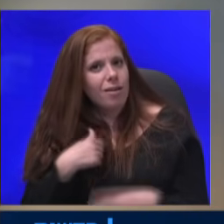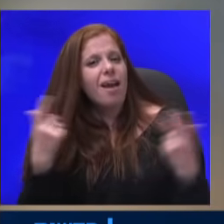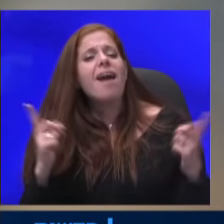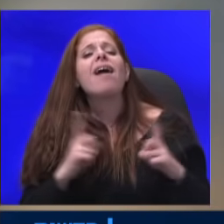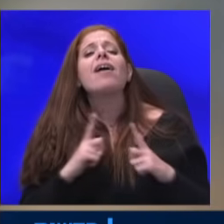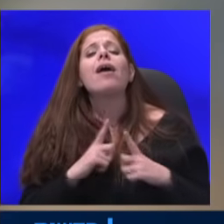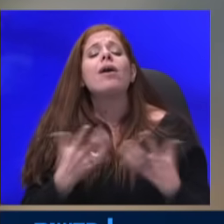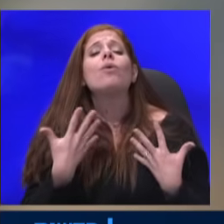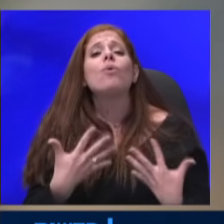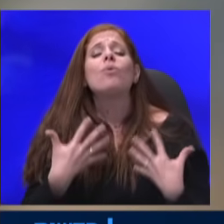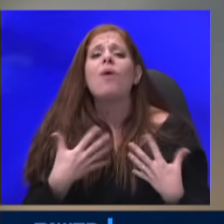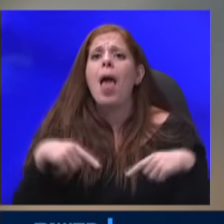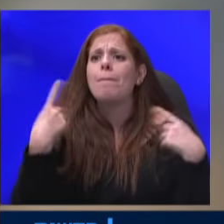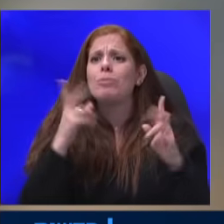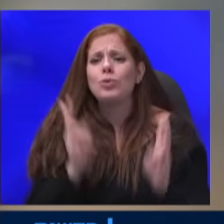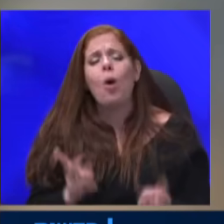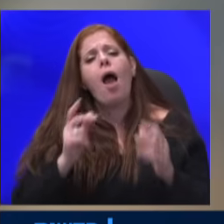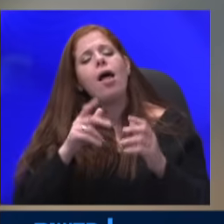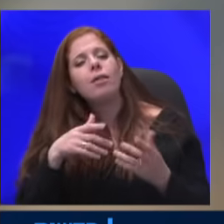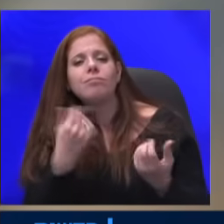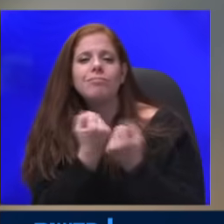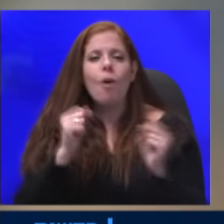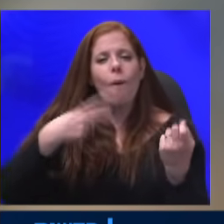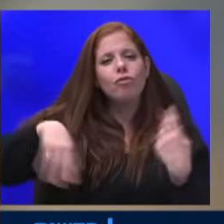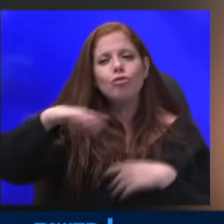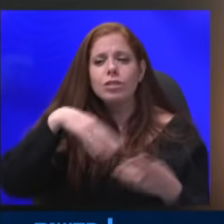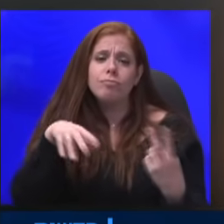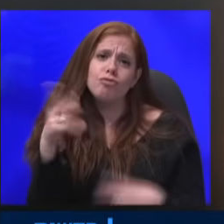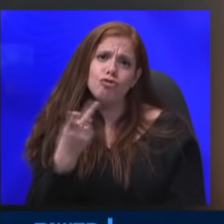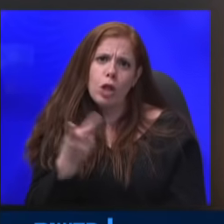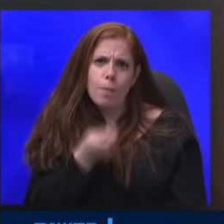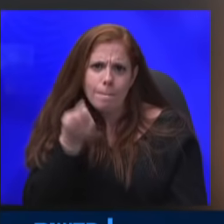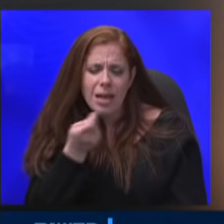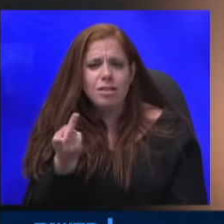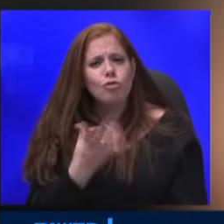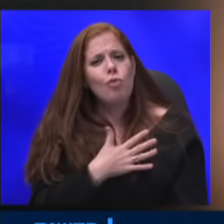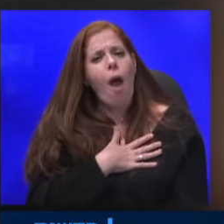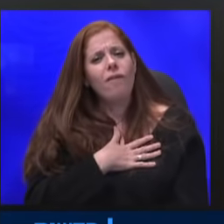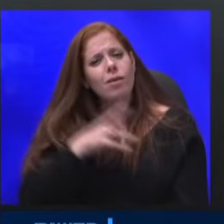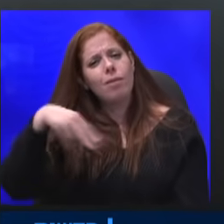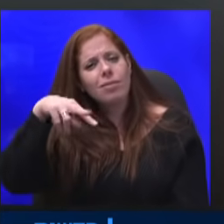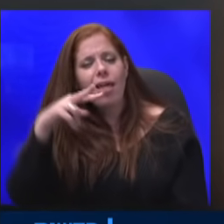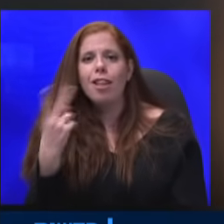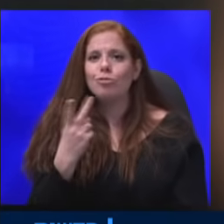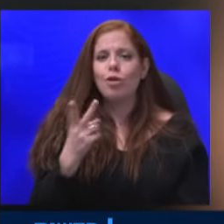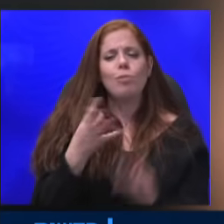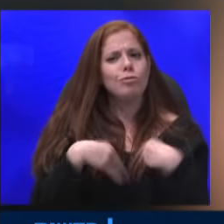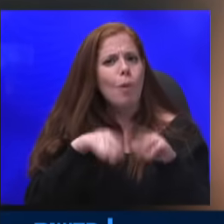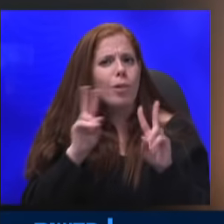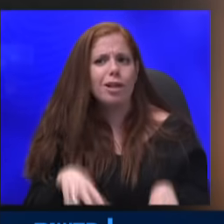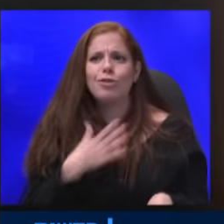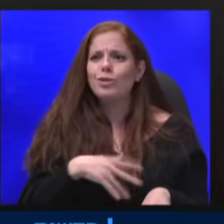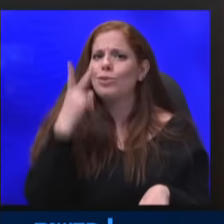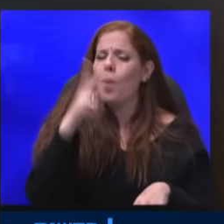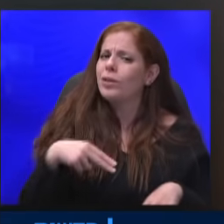האלה שנוכל לנוע בצורה חופשית. שנינו בפנסיה, שנינו אוהבים לטייל, לשנינו יש משפחות, רצינו לראות